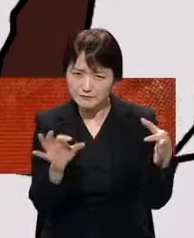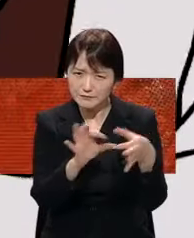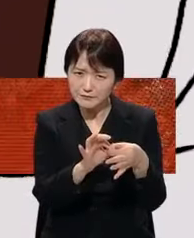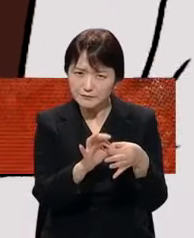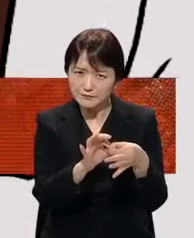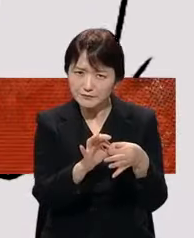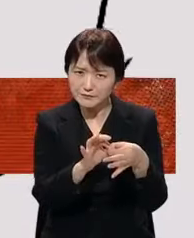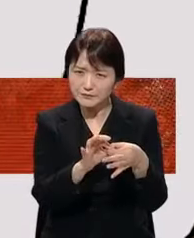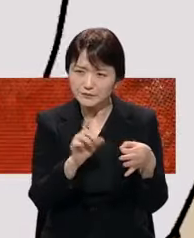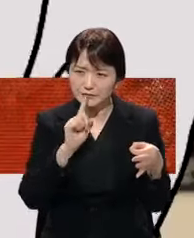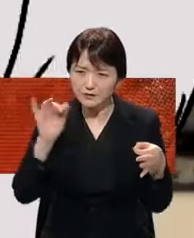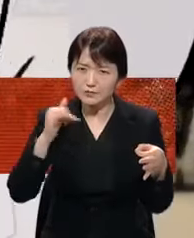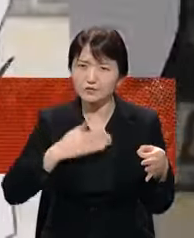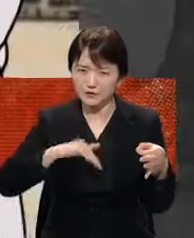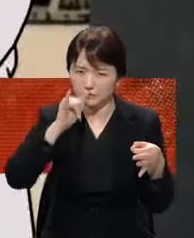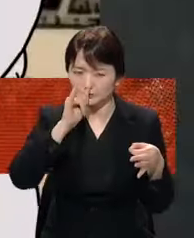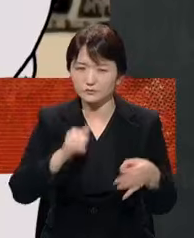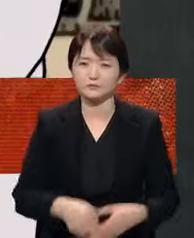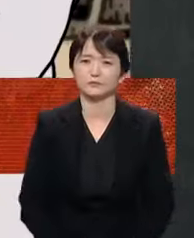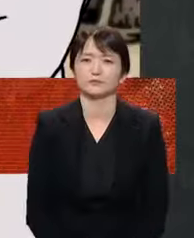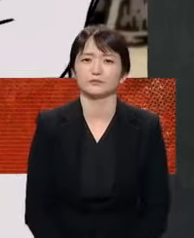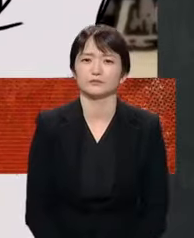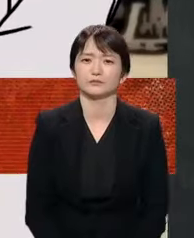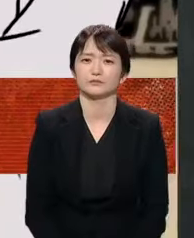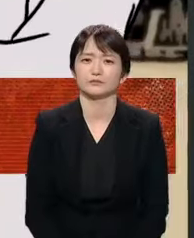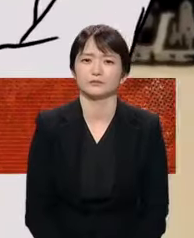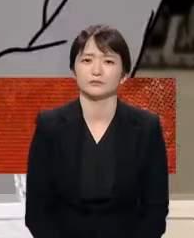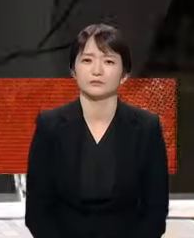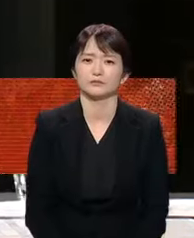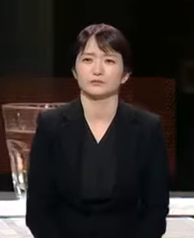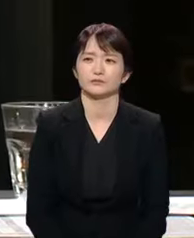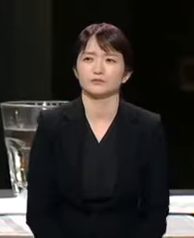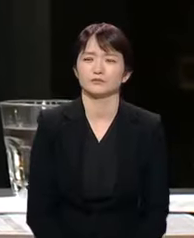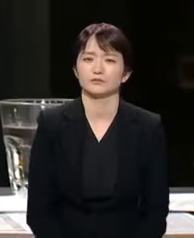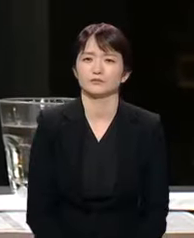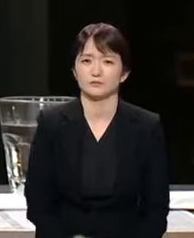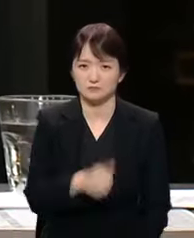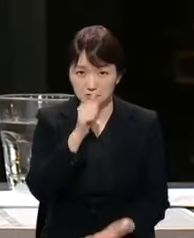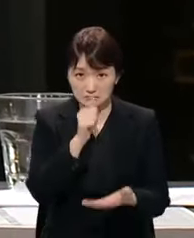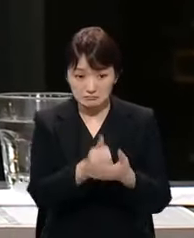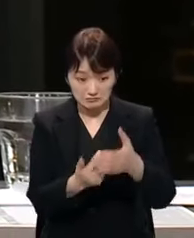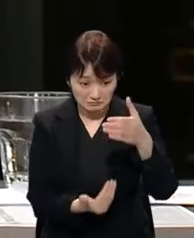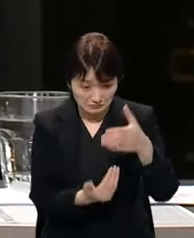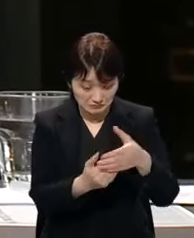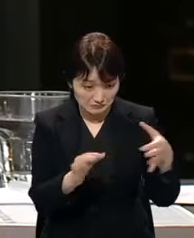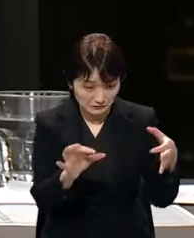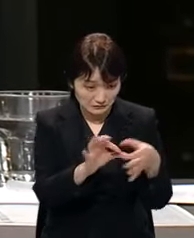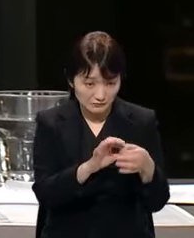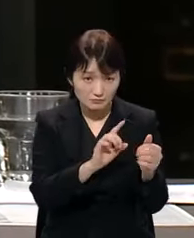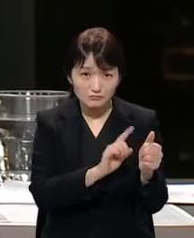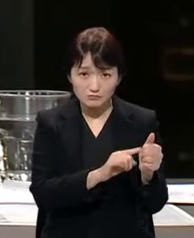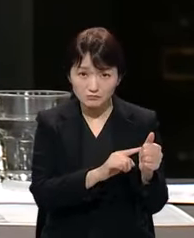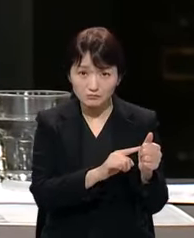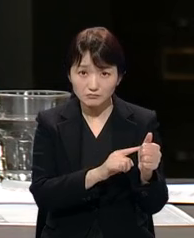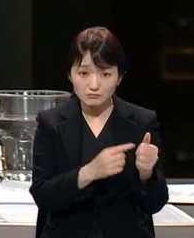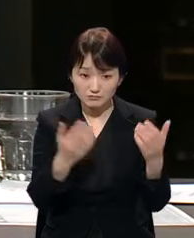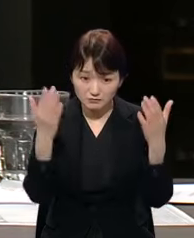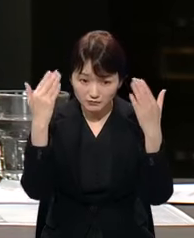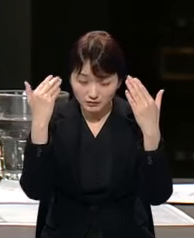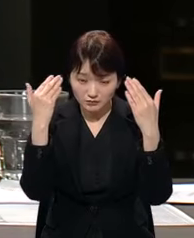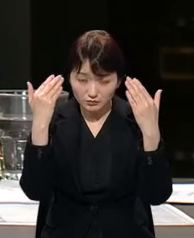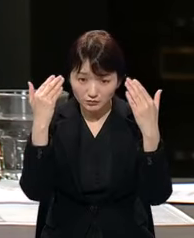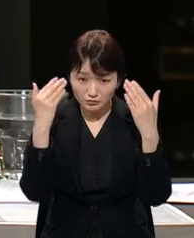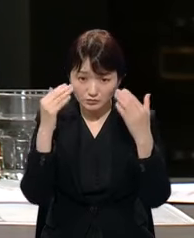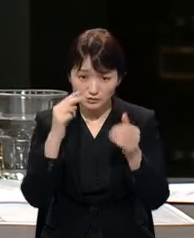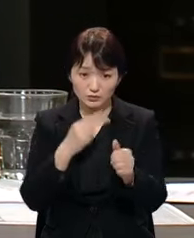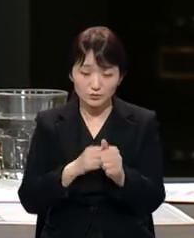사실을 제보자가 알고 있었기 때문입니다. 자, 범죄 사건에 연루돼 있던 기간제 교사가 한 학교에 부임한 것을